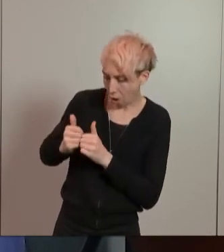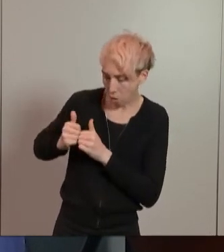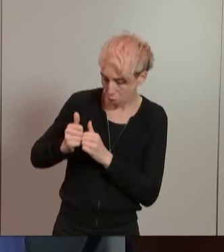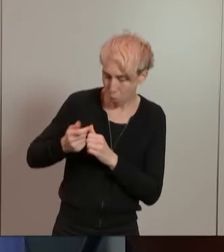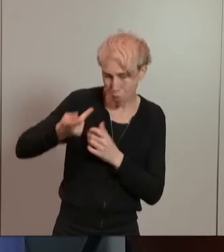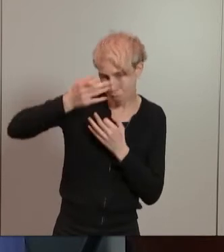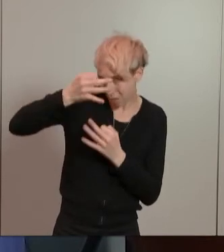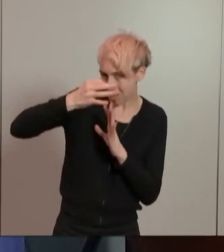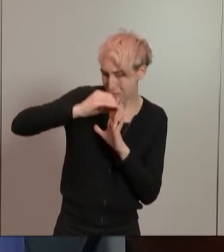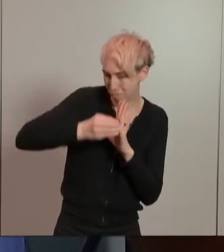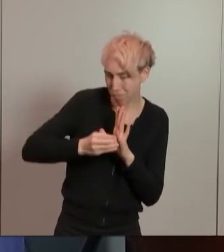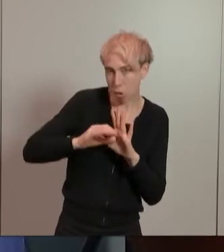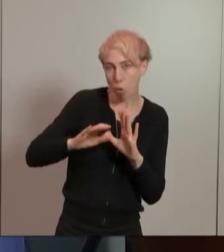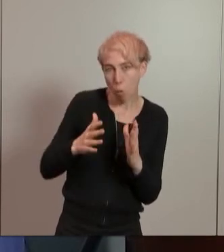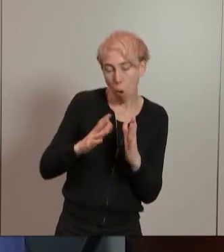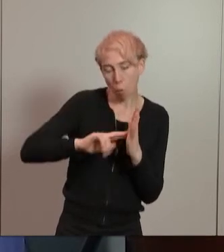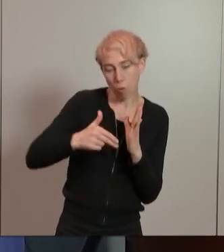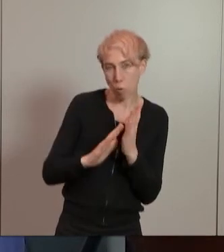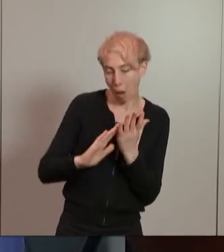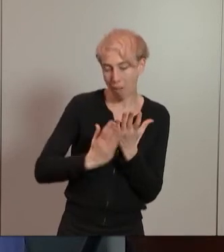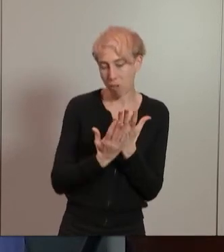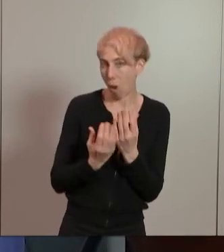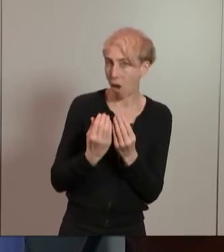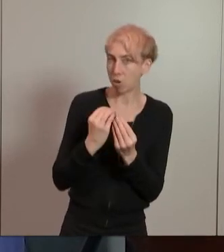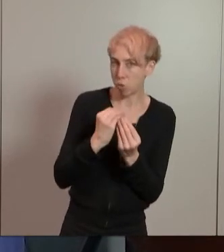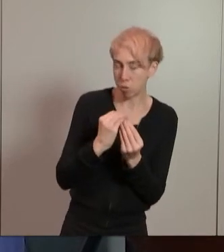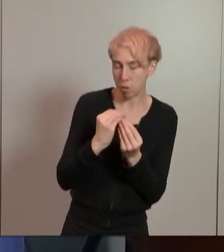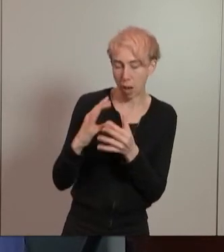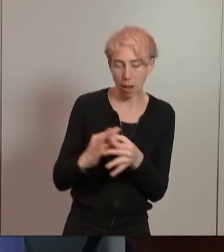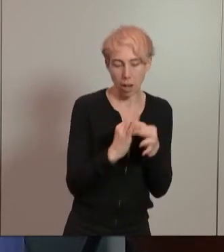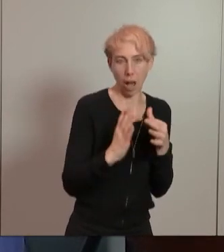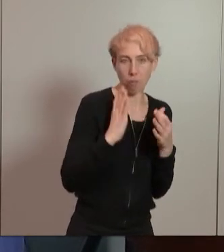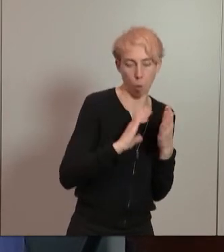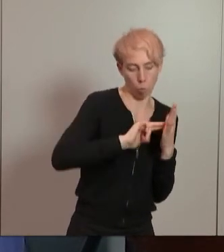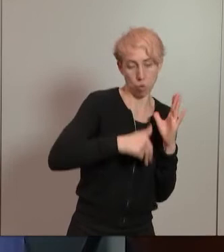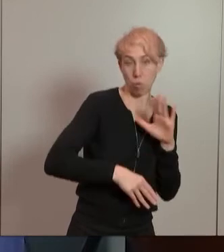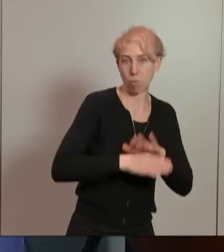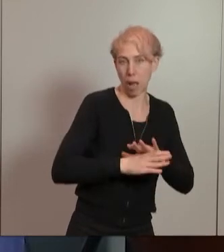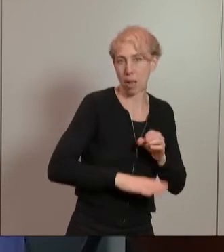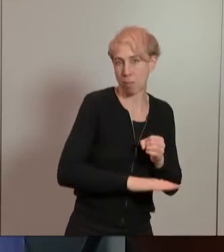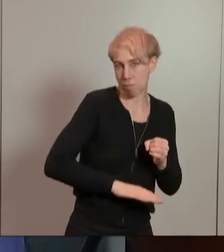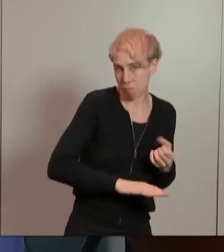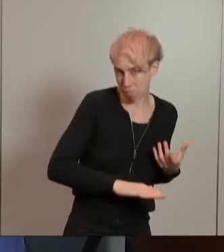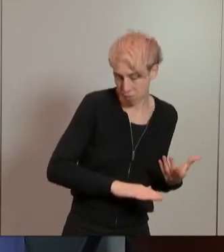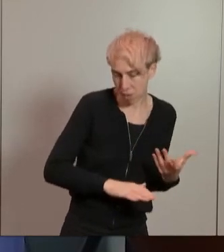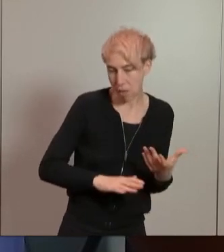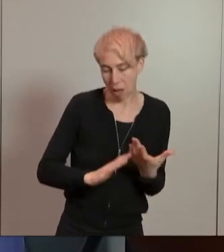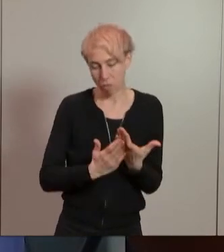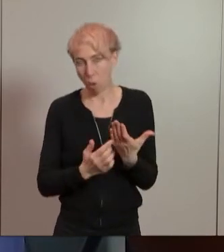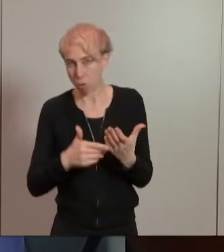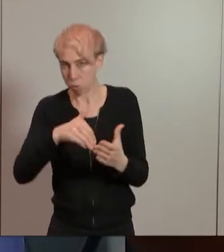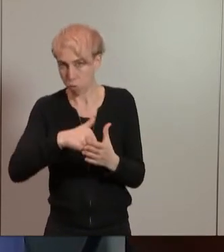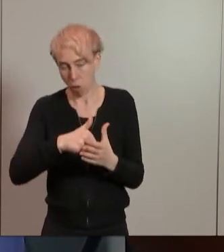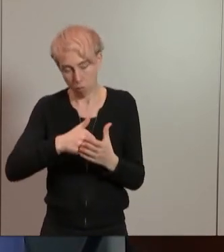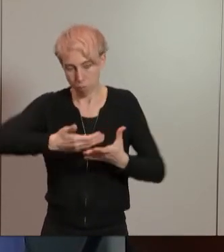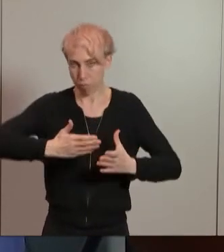COPAVI par un avenant à la convention s'inscrivant dans la continuité de la convention constitutive et qui vient, d'une part, mettre un